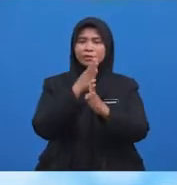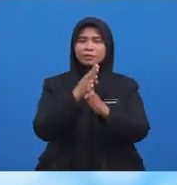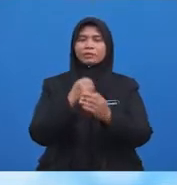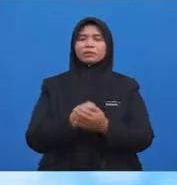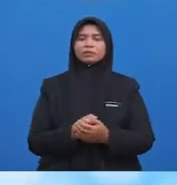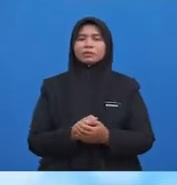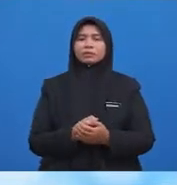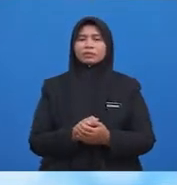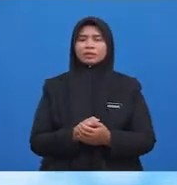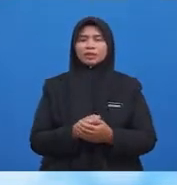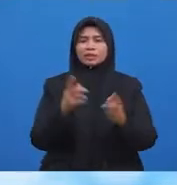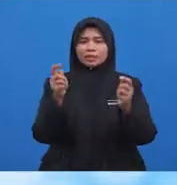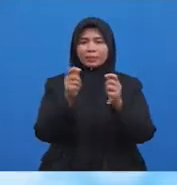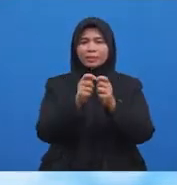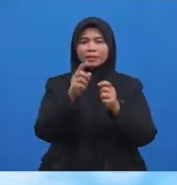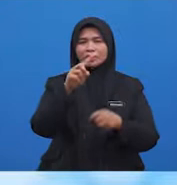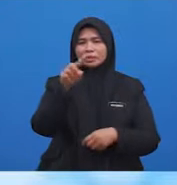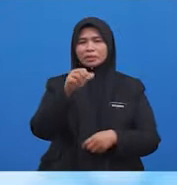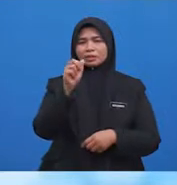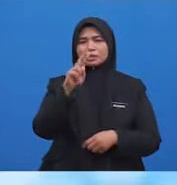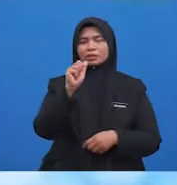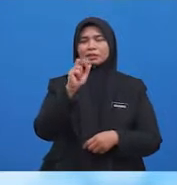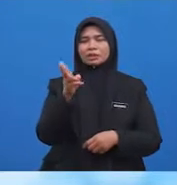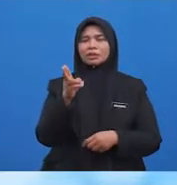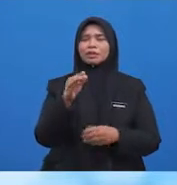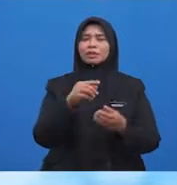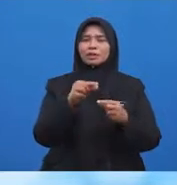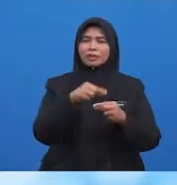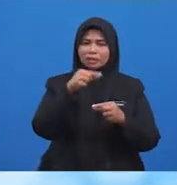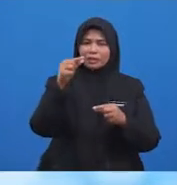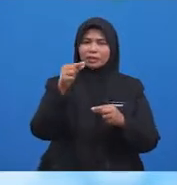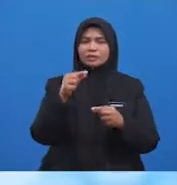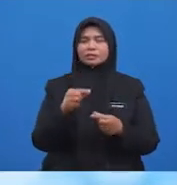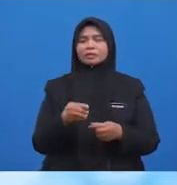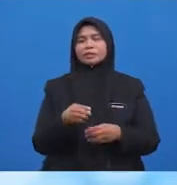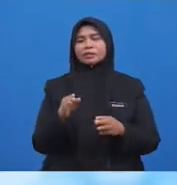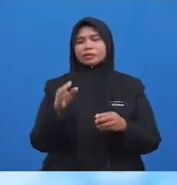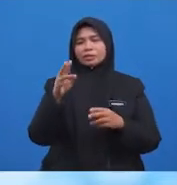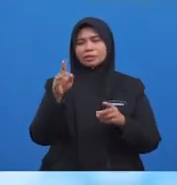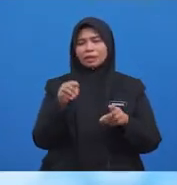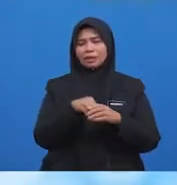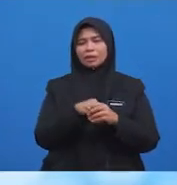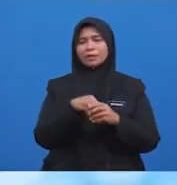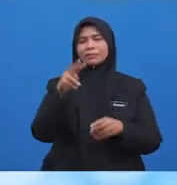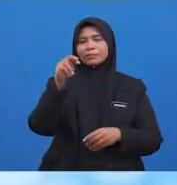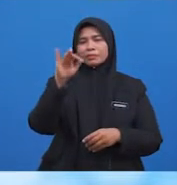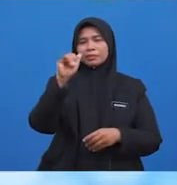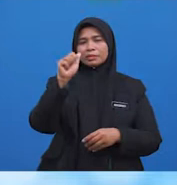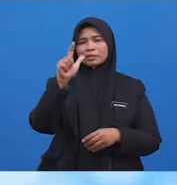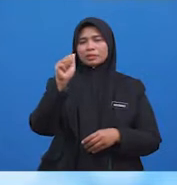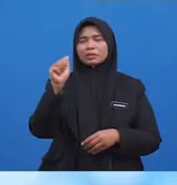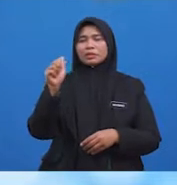bumi seperti gara-gara kesbr charge di dalam nyala Suriah Zara